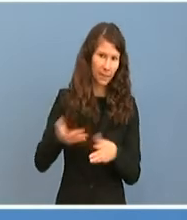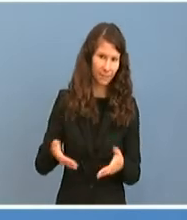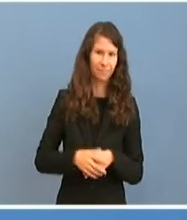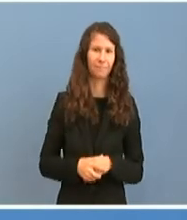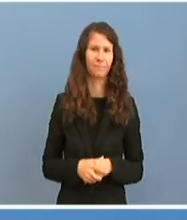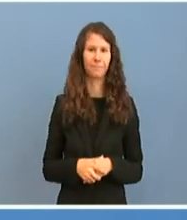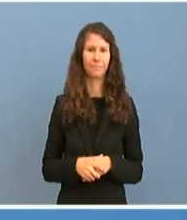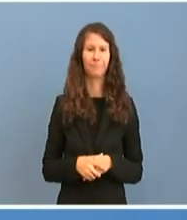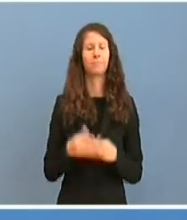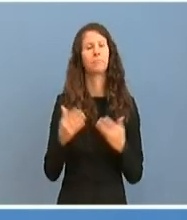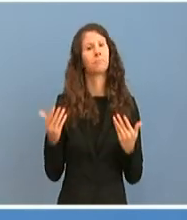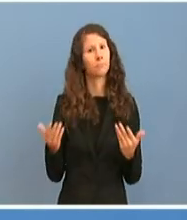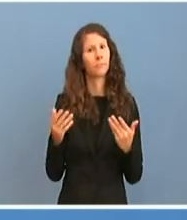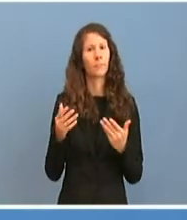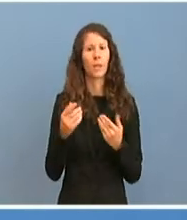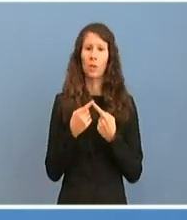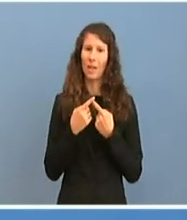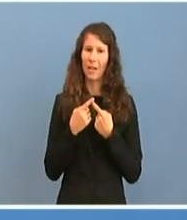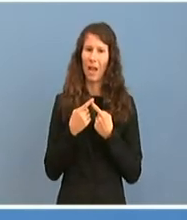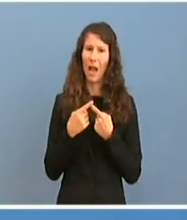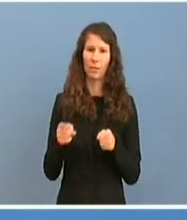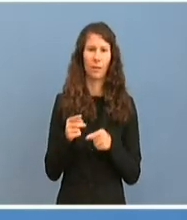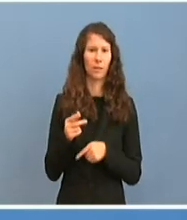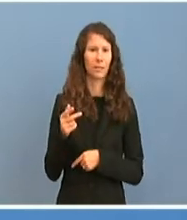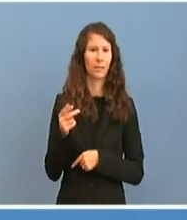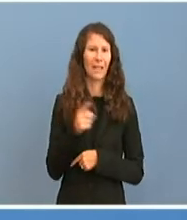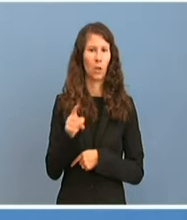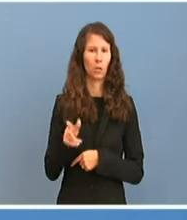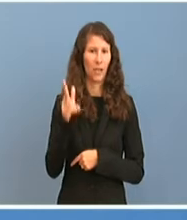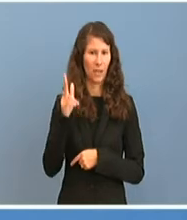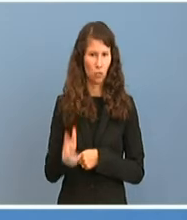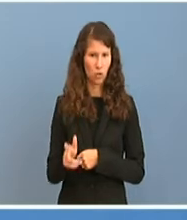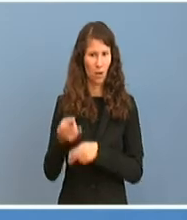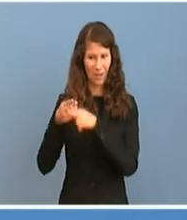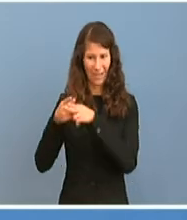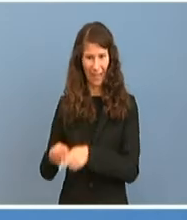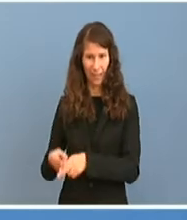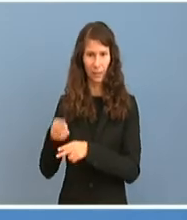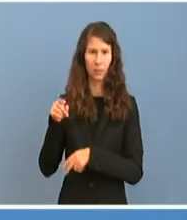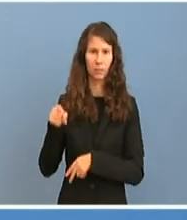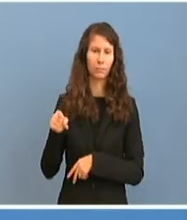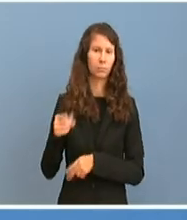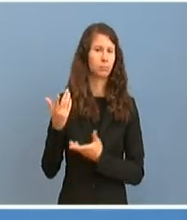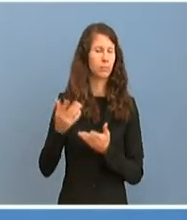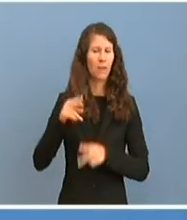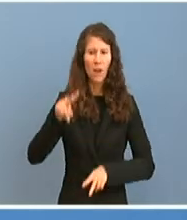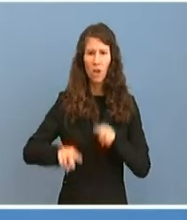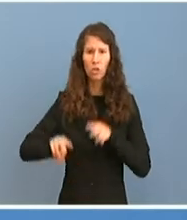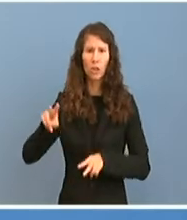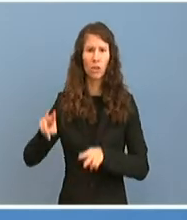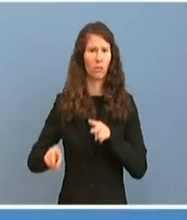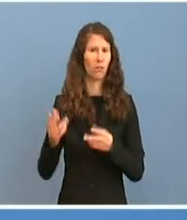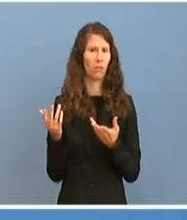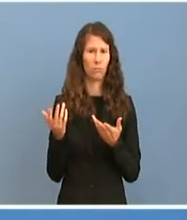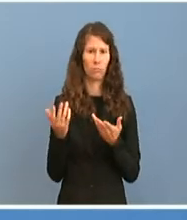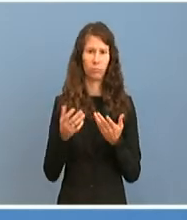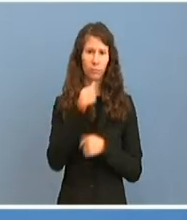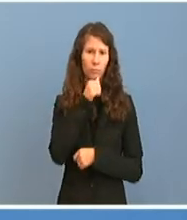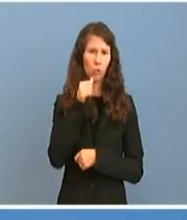Und die übrigen dieser 1.300 sind Menschen aus der Bundeswehr in unterschiedlichster Schüttelung, sage ich jetzt mal,